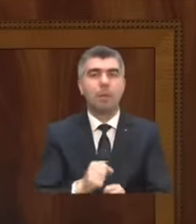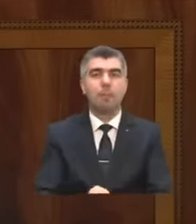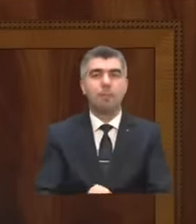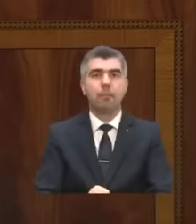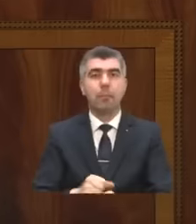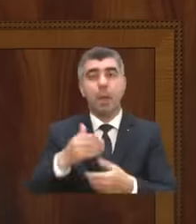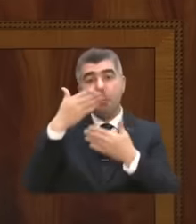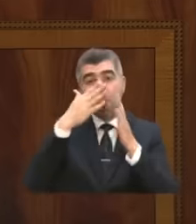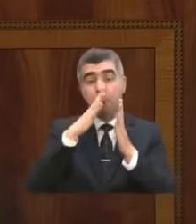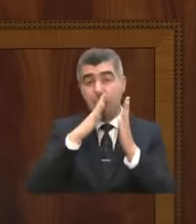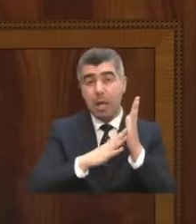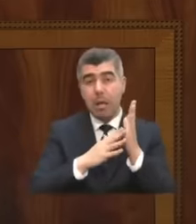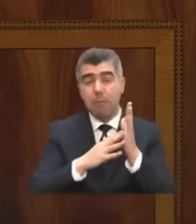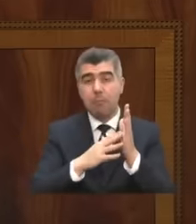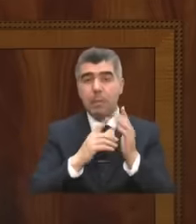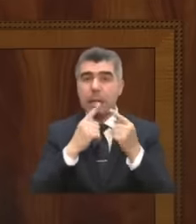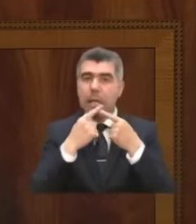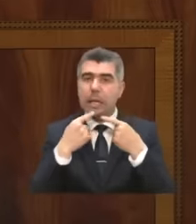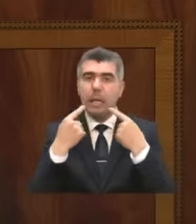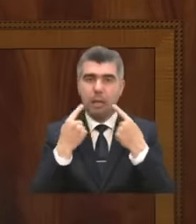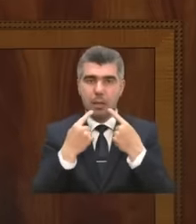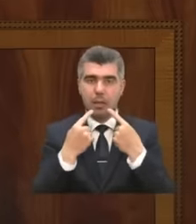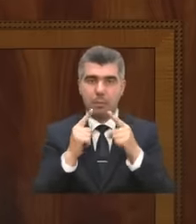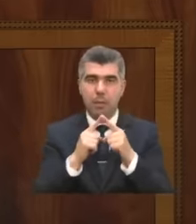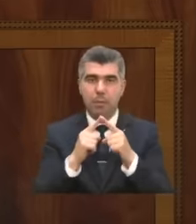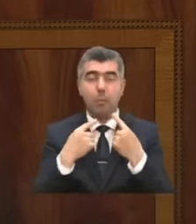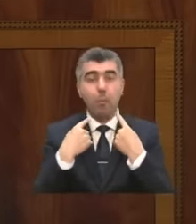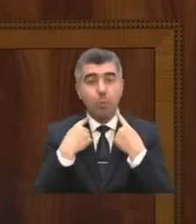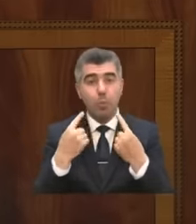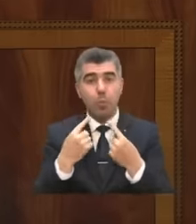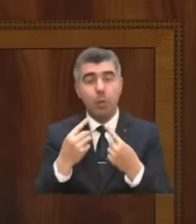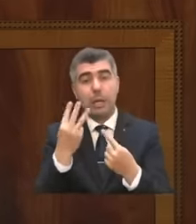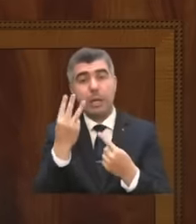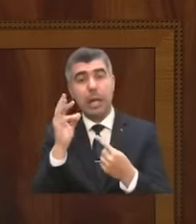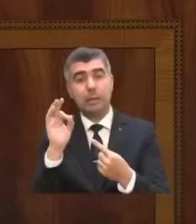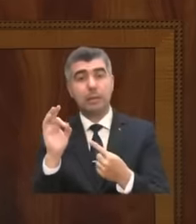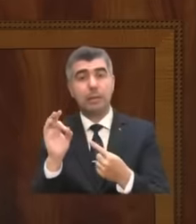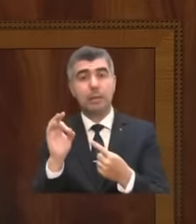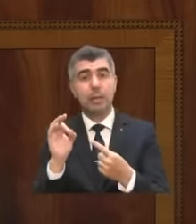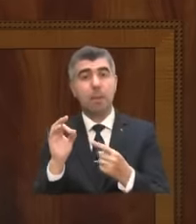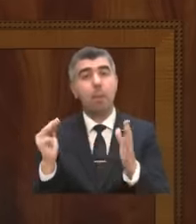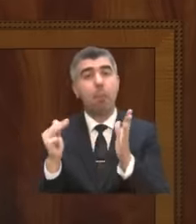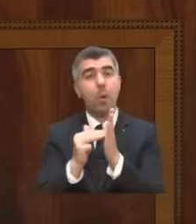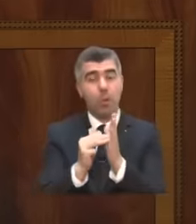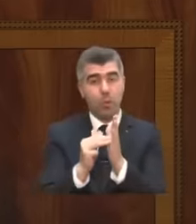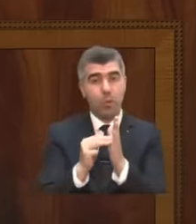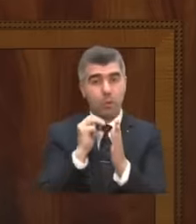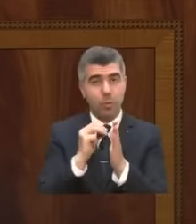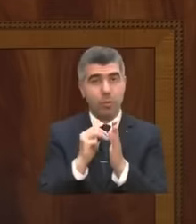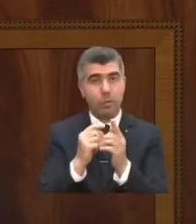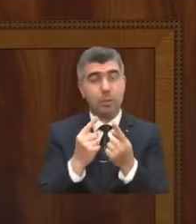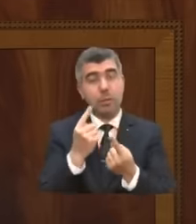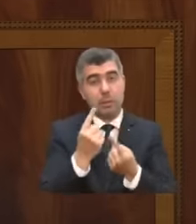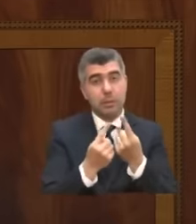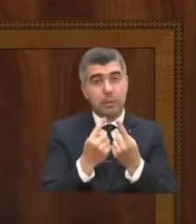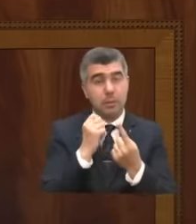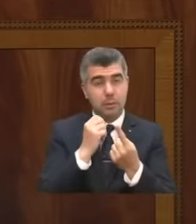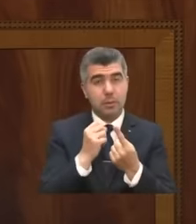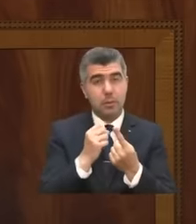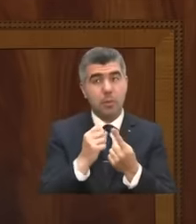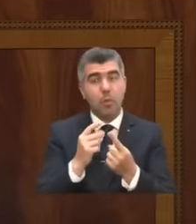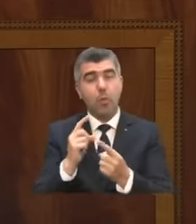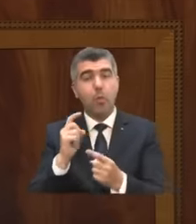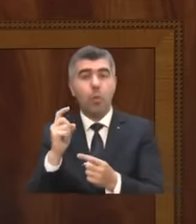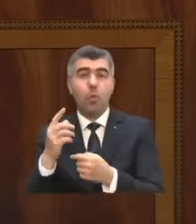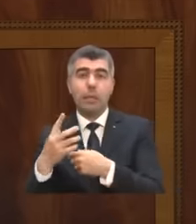على هذا الشيء، قال لكم مؤثر غادي ياخذ 30 مليون باش يقنع واحد، غادي ياخذ 10 المليون إلا ما رداش غادي يمشي للحبس. شوفوا دابا ردونا ضحكة.